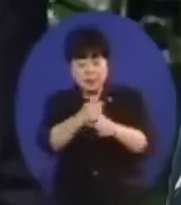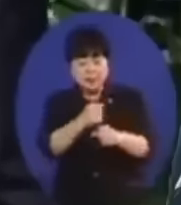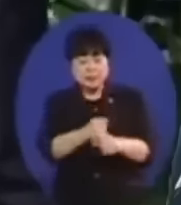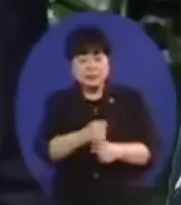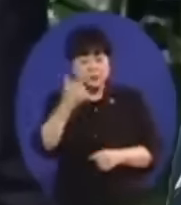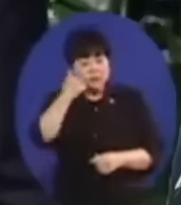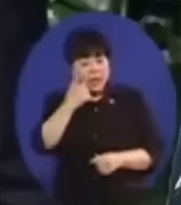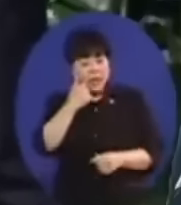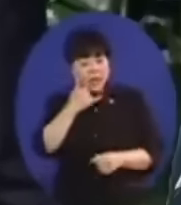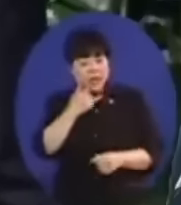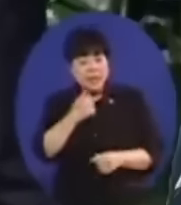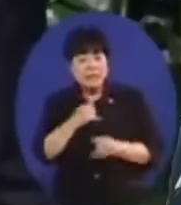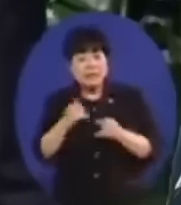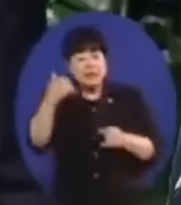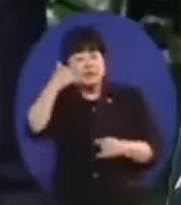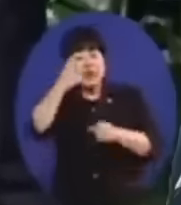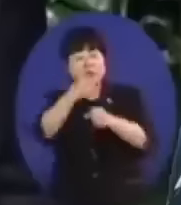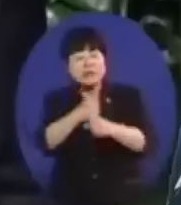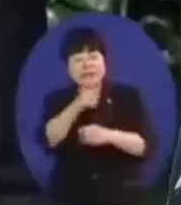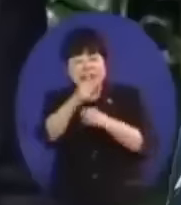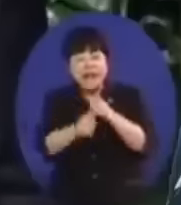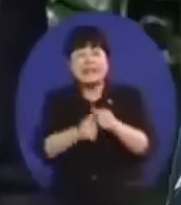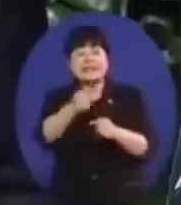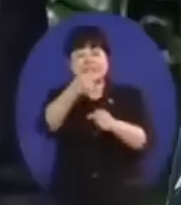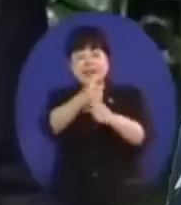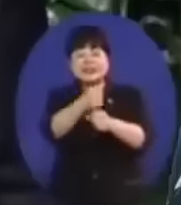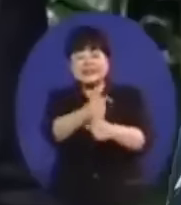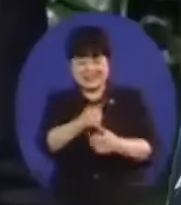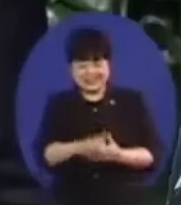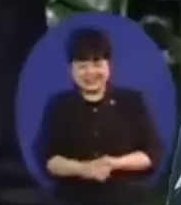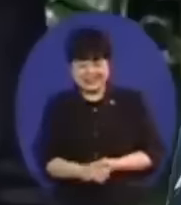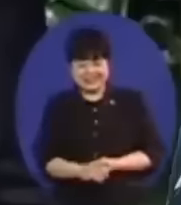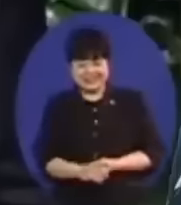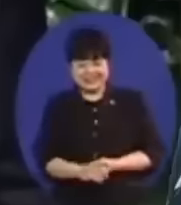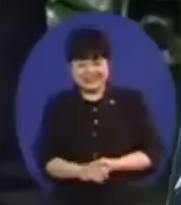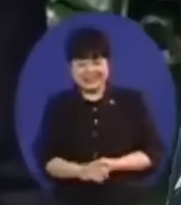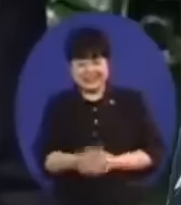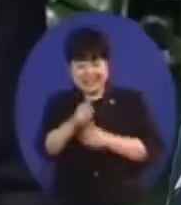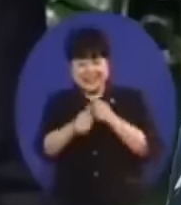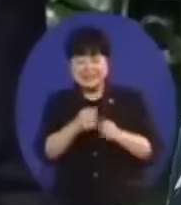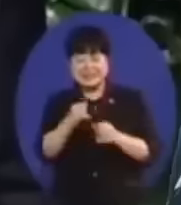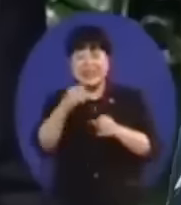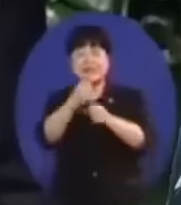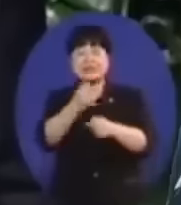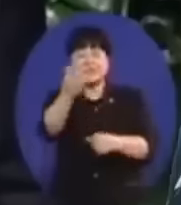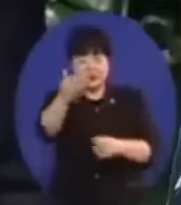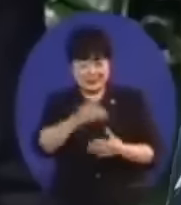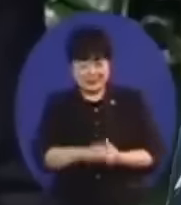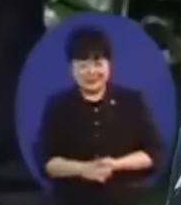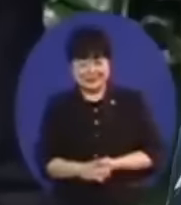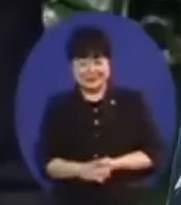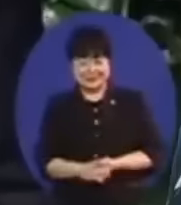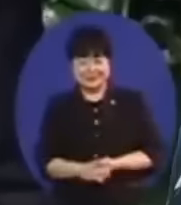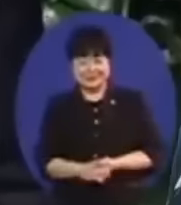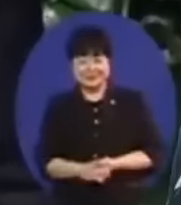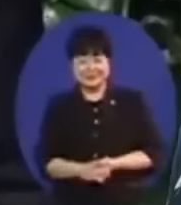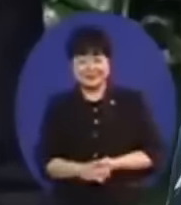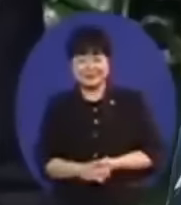누가 하나님? 그 사람은 누가 만들었습니까? 그 사람은 하나님이 만들었지요.